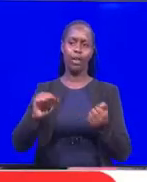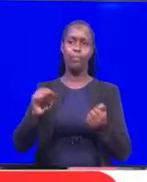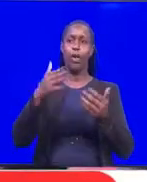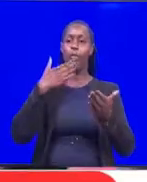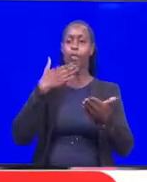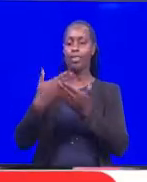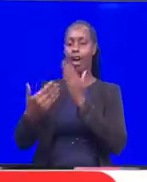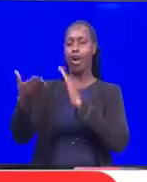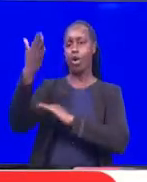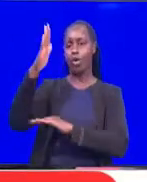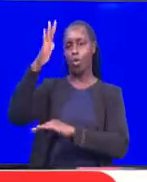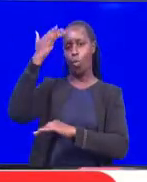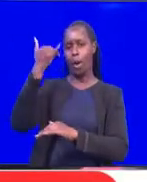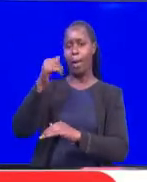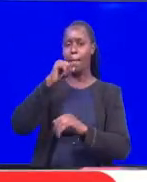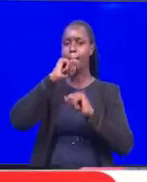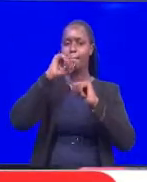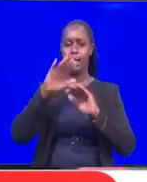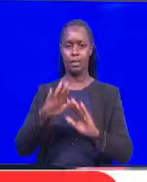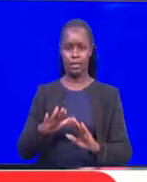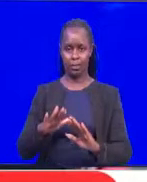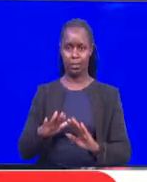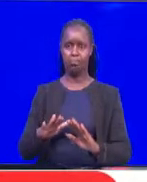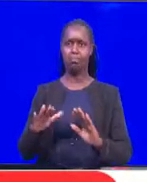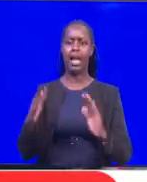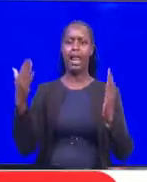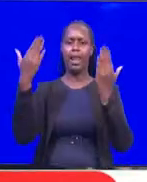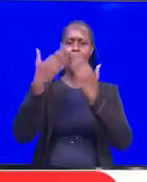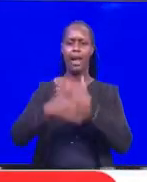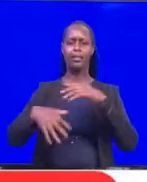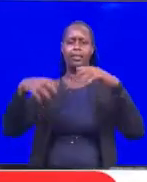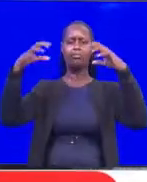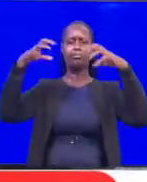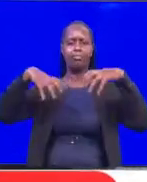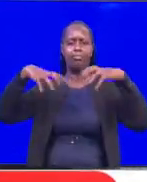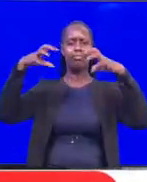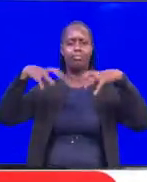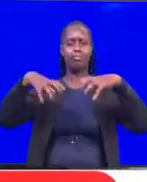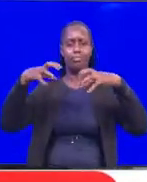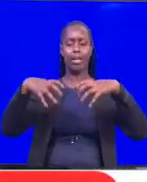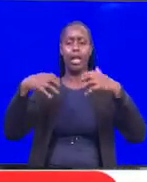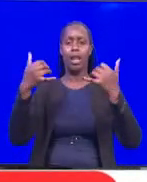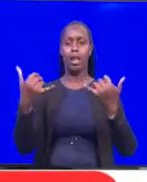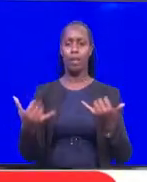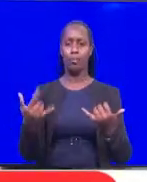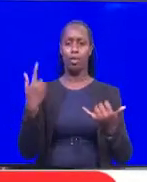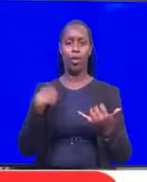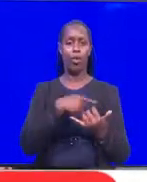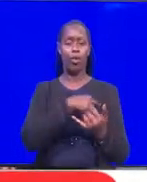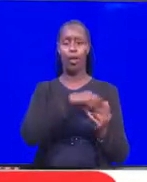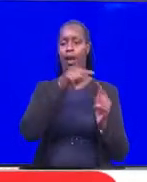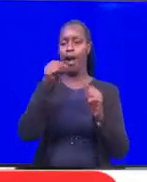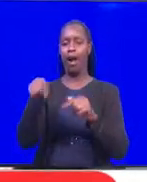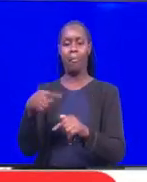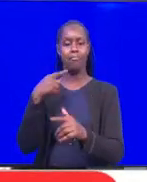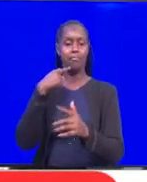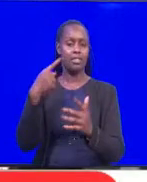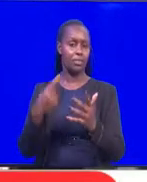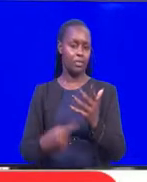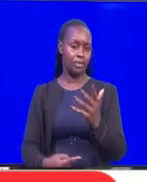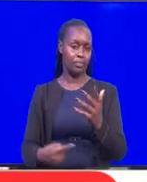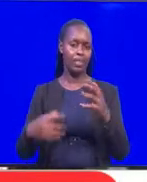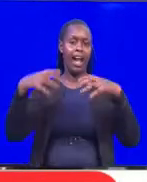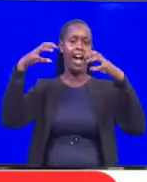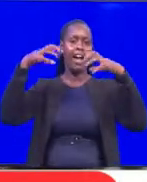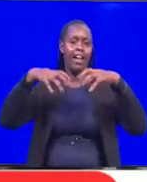kubwa. Mvua imenyesha usiku mzima. So tumekuja hapa tu kusema mvua ni